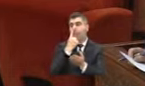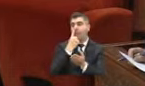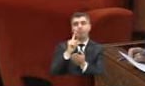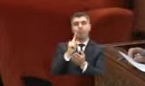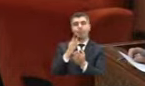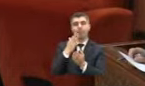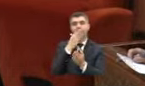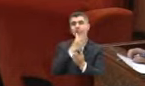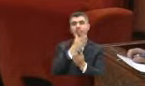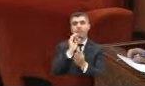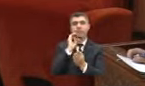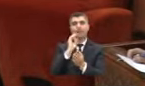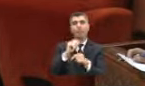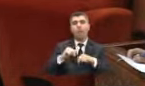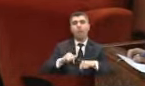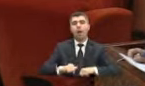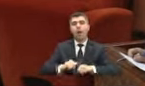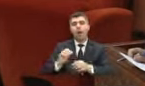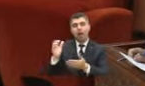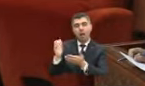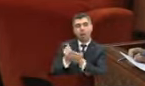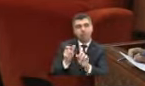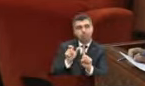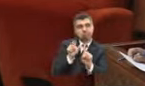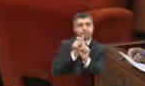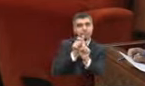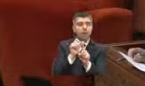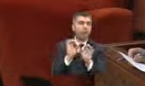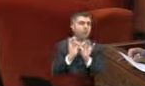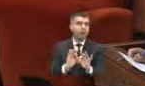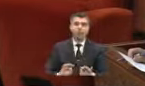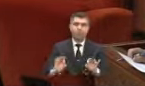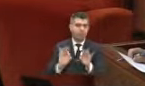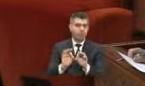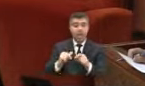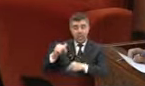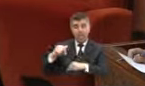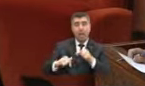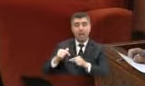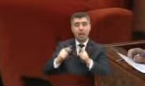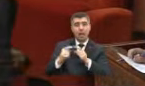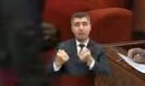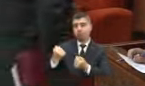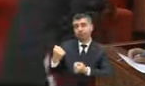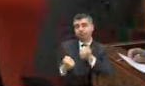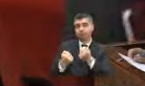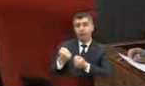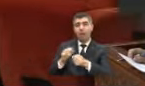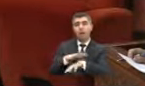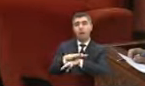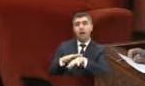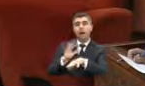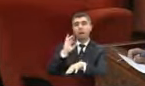هذه القضية الأولى. لذلك لو سامو اللي هما وحدات التنقل للإسعاف الاجتماعي كيقوموا بواحد الدور مهم